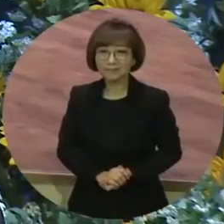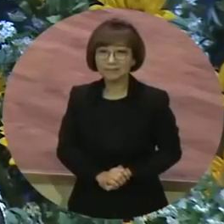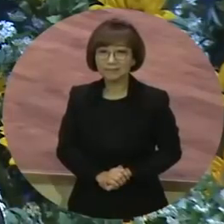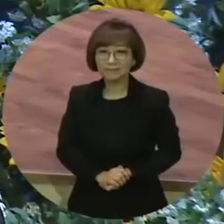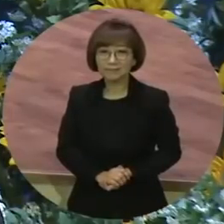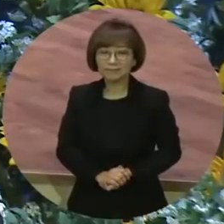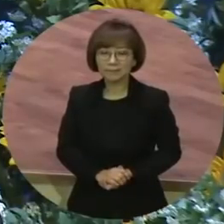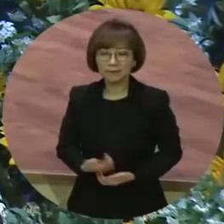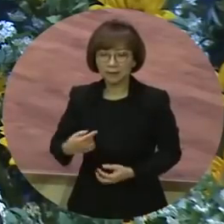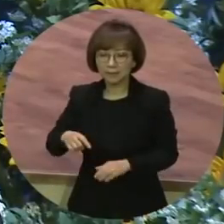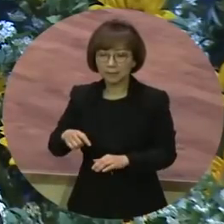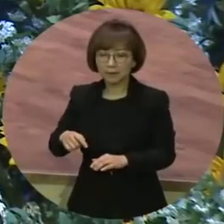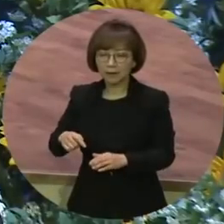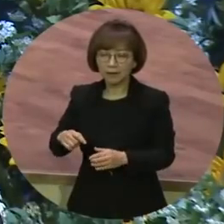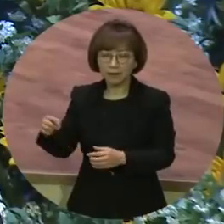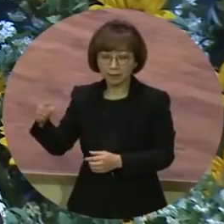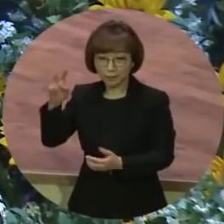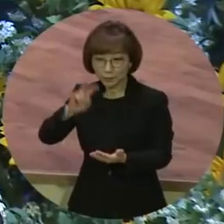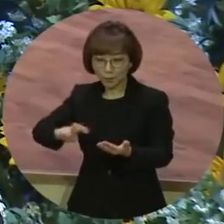그런 전율을 느꼈어요.